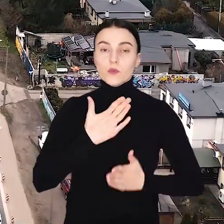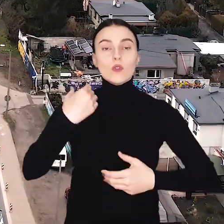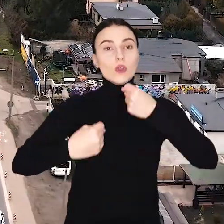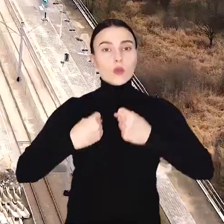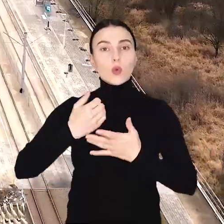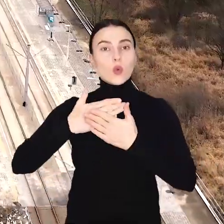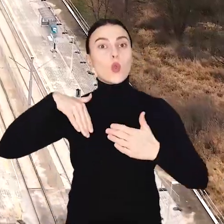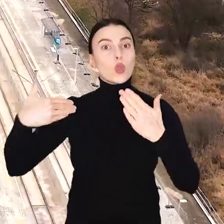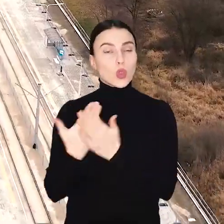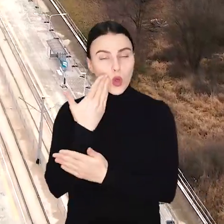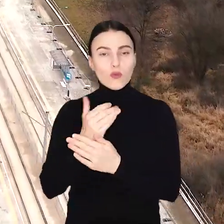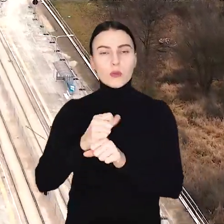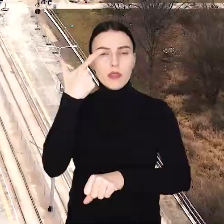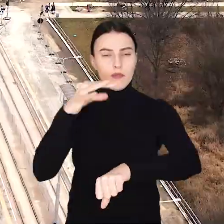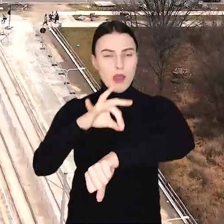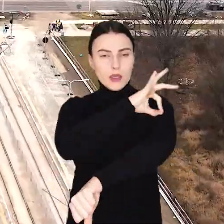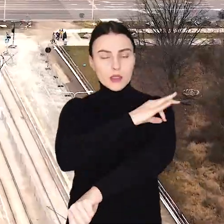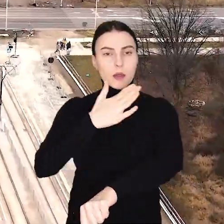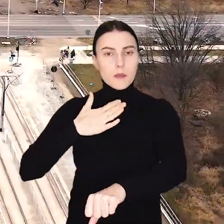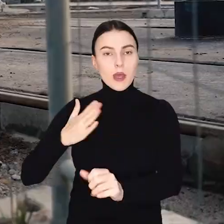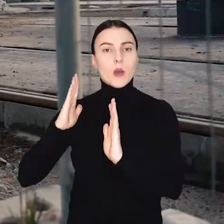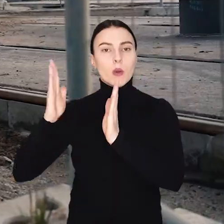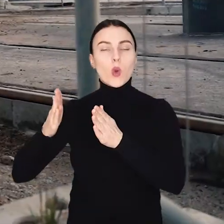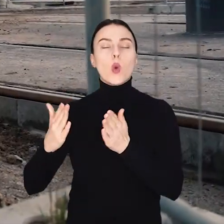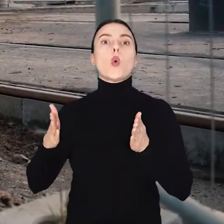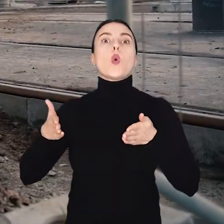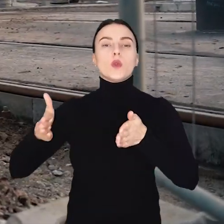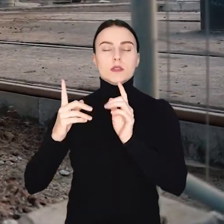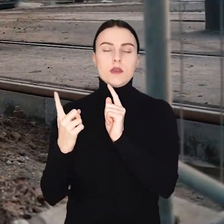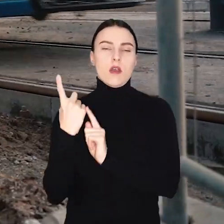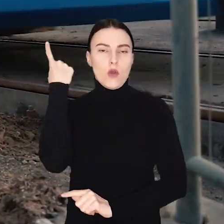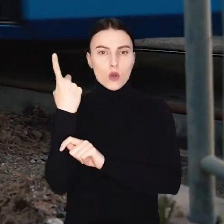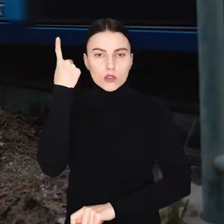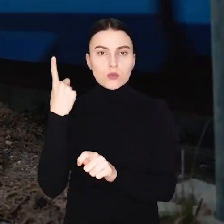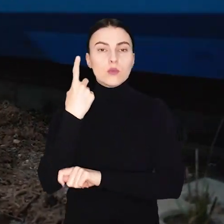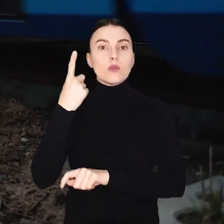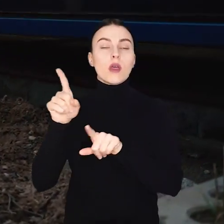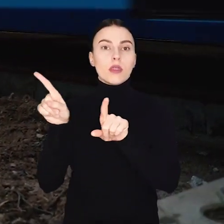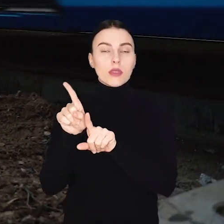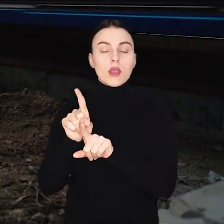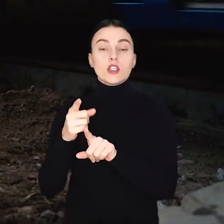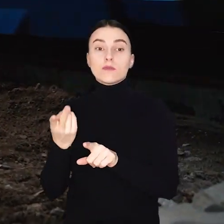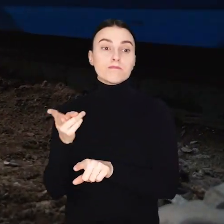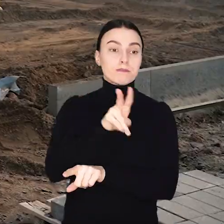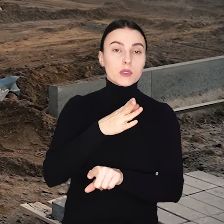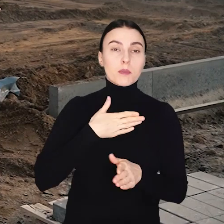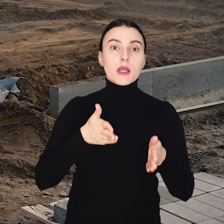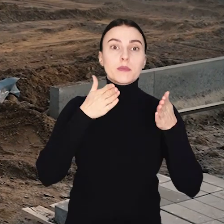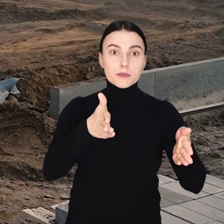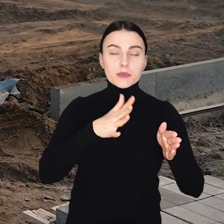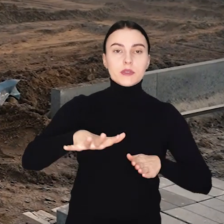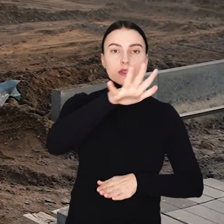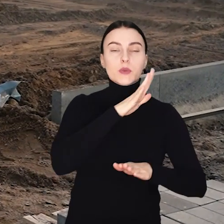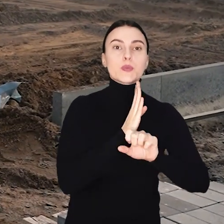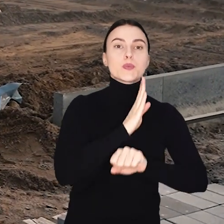Od soboty kierowcy pojadą nową, blisko dwukilometrową jezdnią ulicy Kosmonautów. Drogowcy rozpoczną tym samym przebudowę jezdni